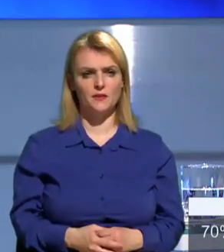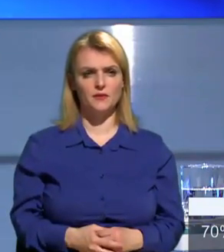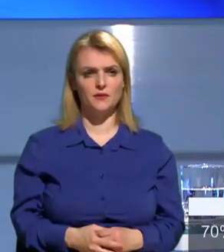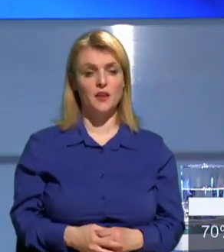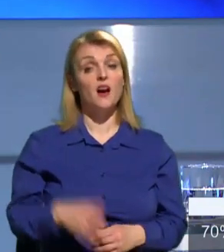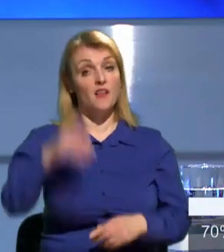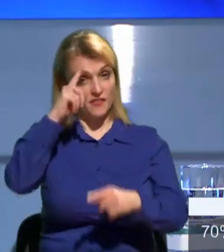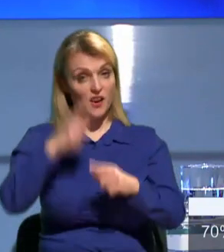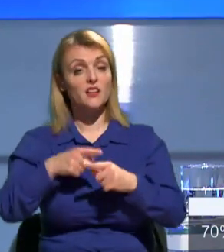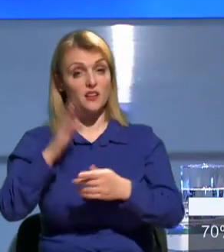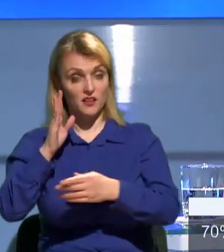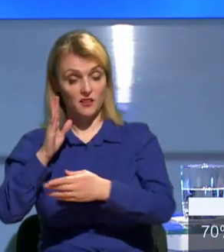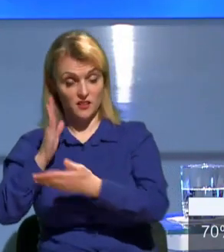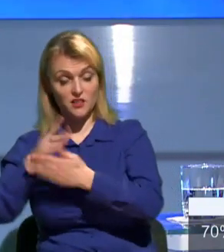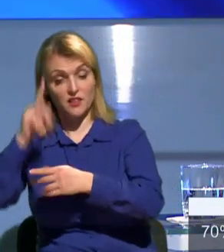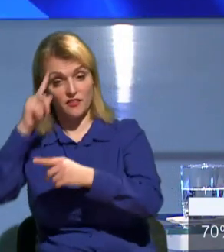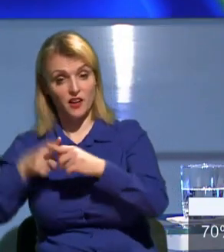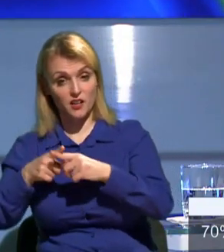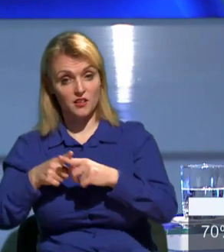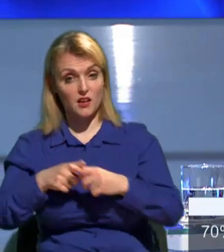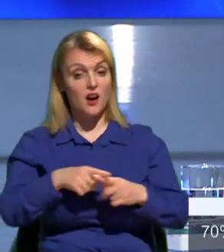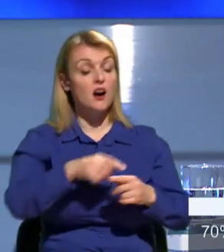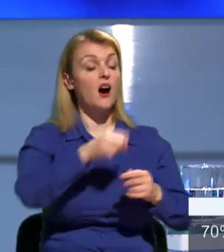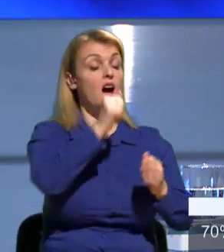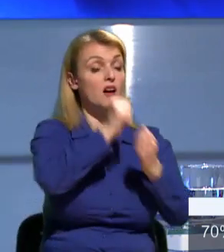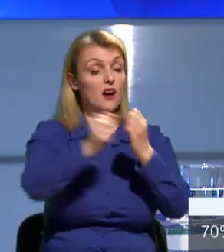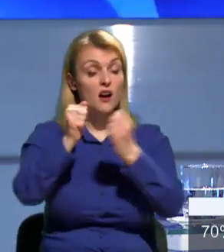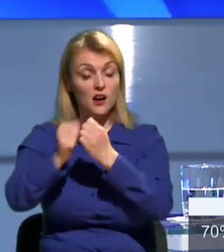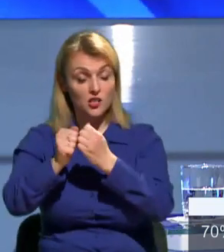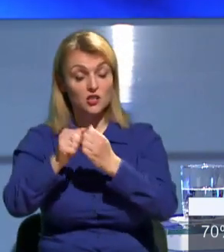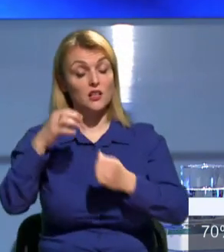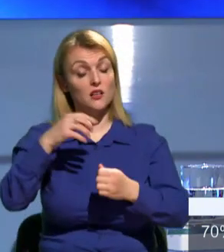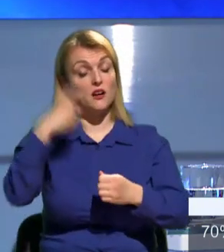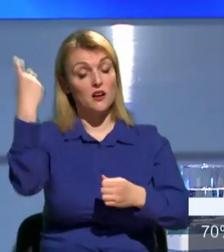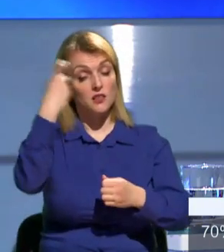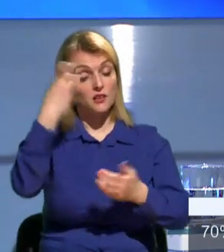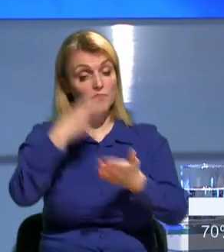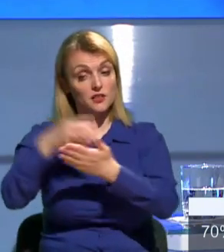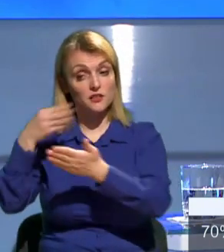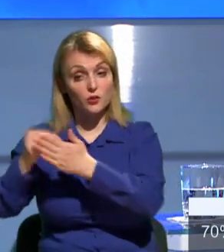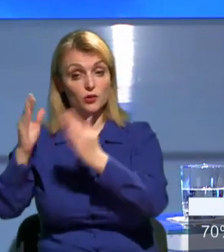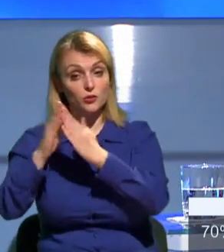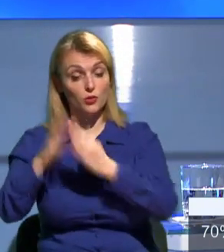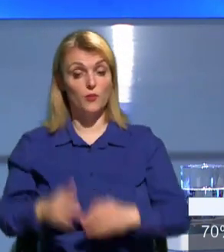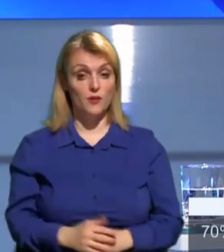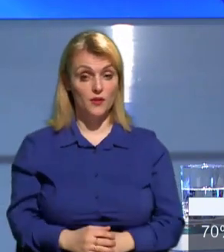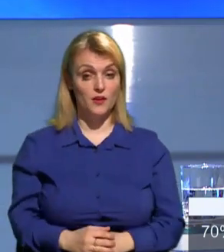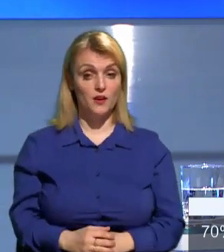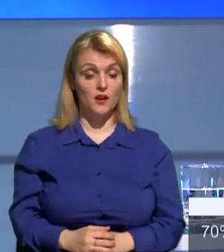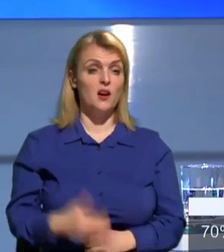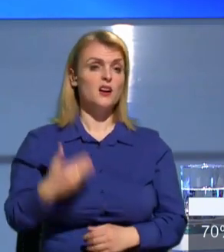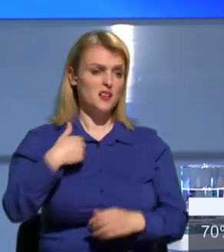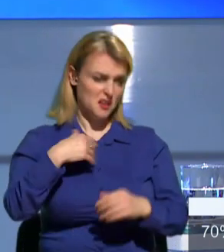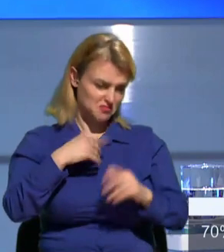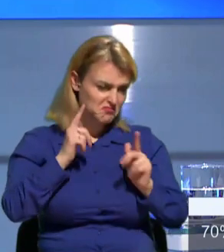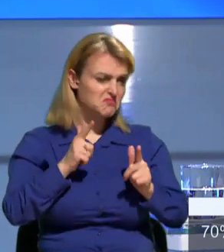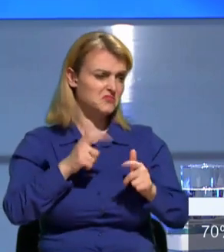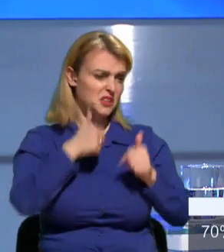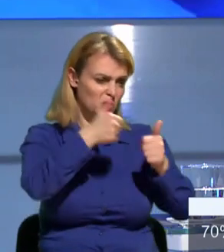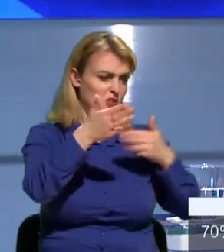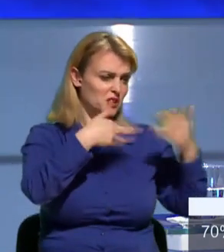Frate, frate, dar fiecare stăpân la dânsă casă. Veniți să mă spiții, noi smirim la voi, dar fără unire, fără variantele